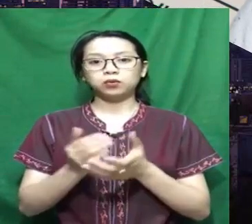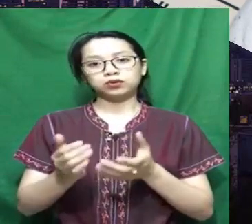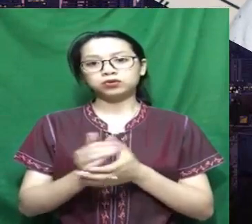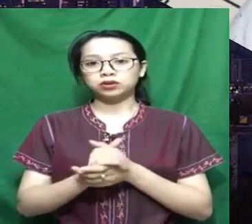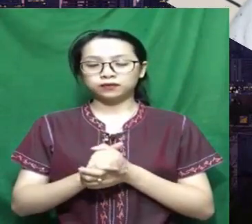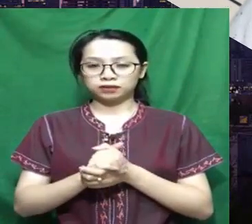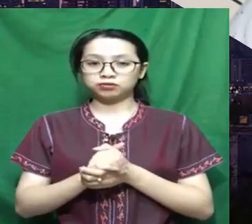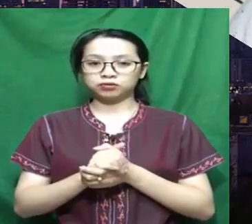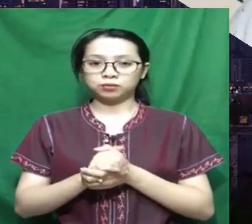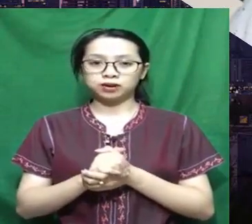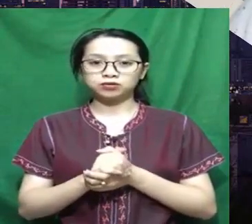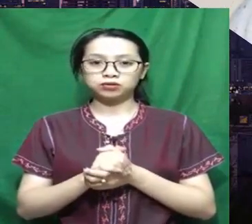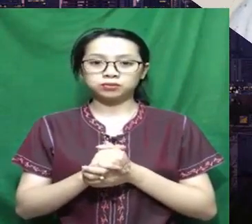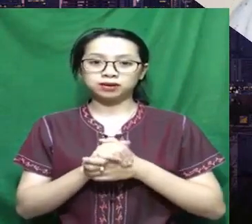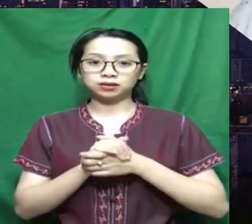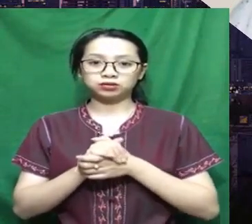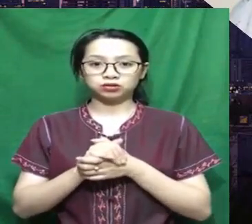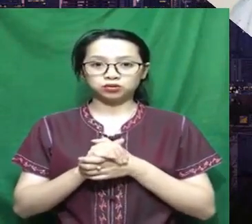situation terrible.